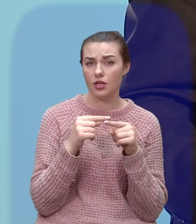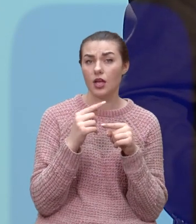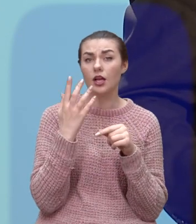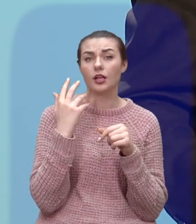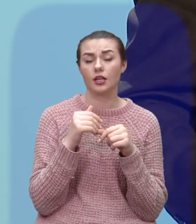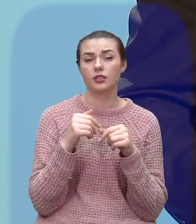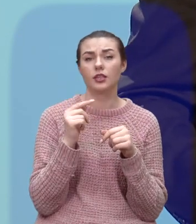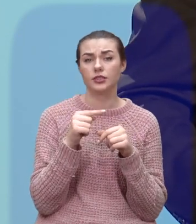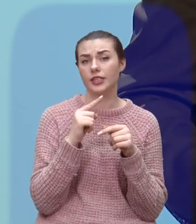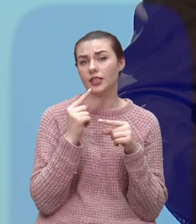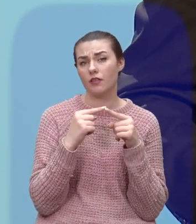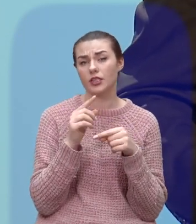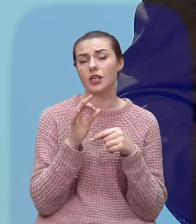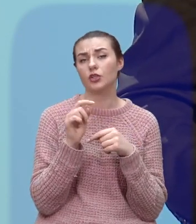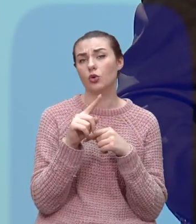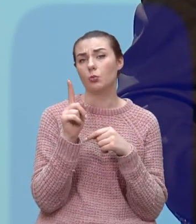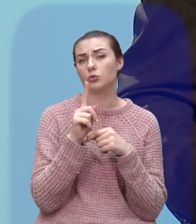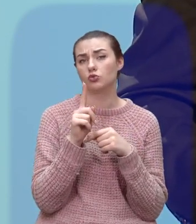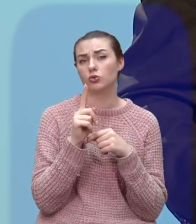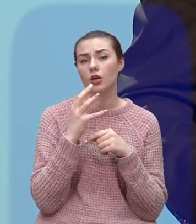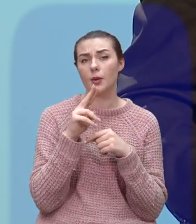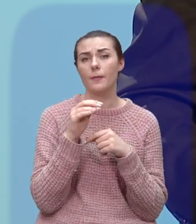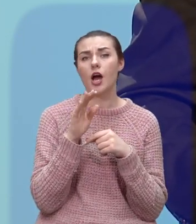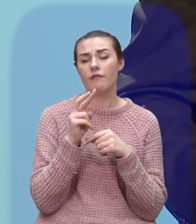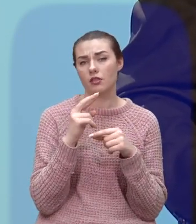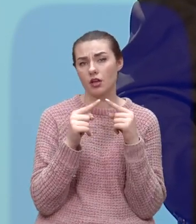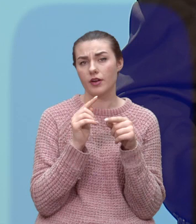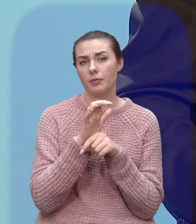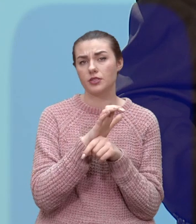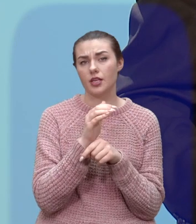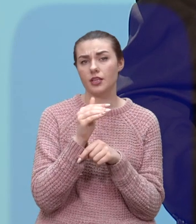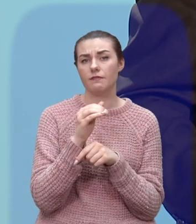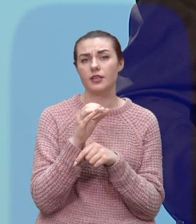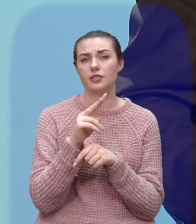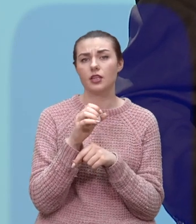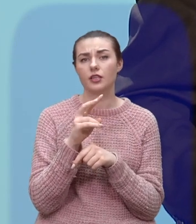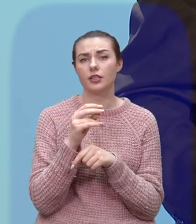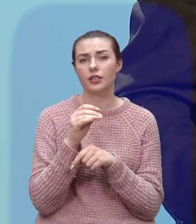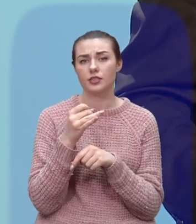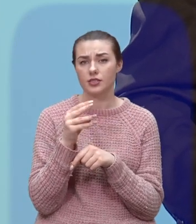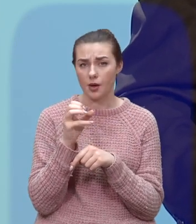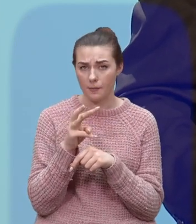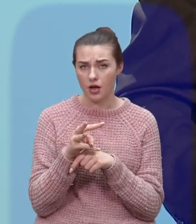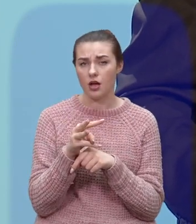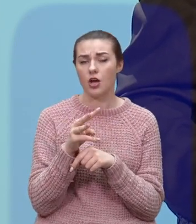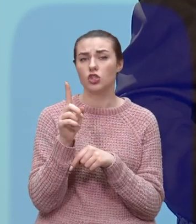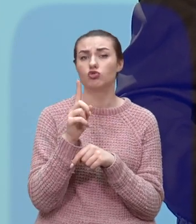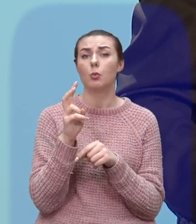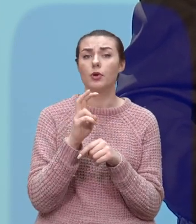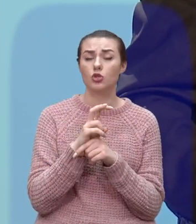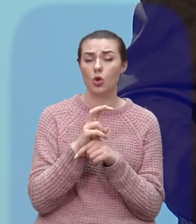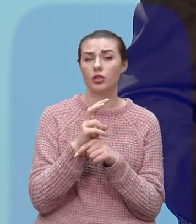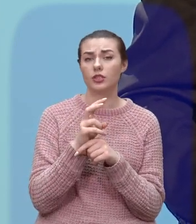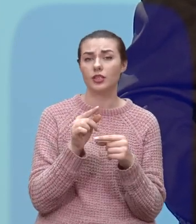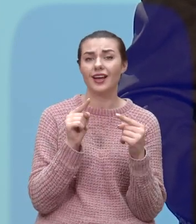когда идёт речь о том что когда павел говорит посланник числа некий сам о том что придет антихрист и